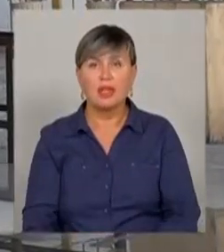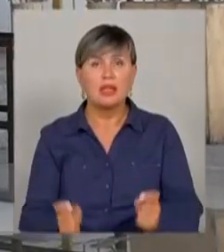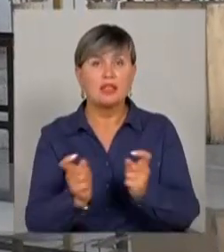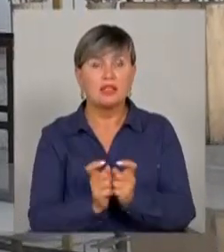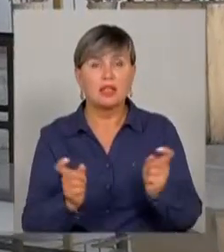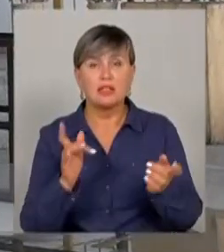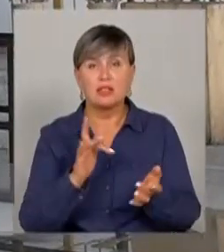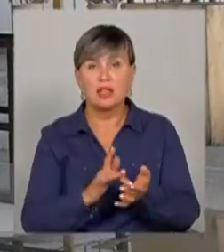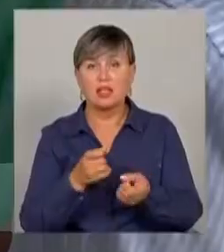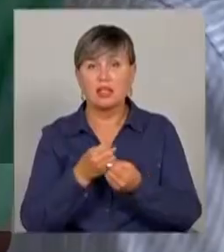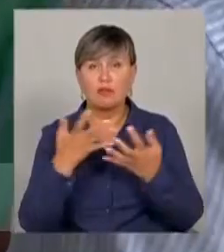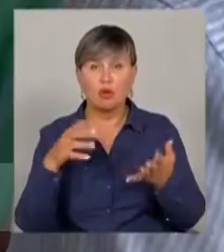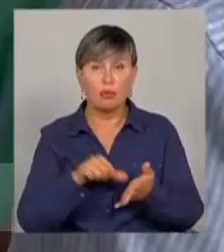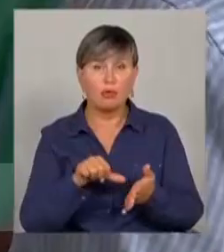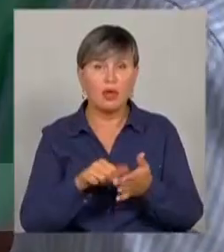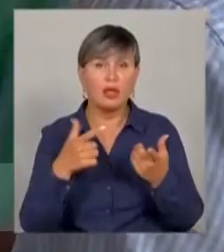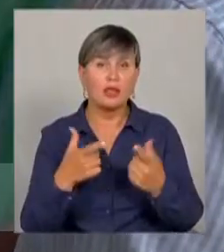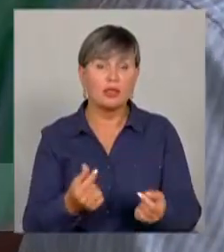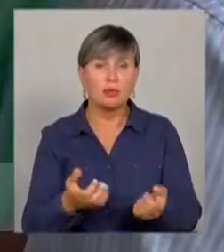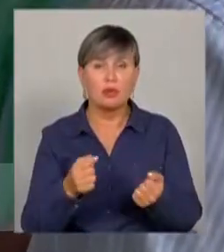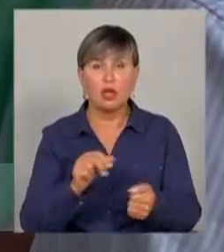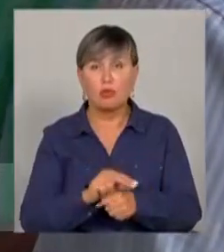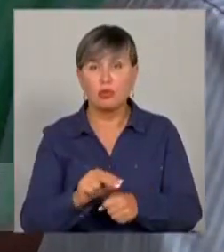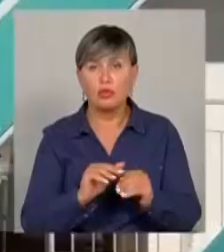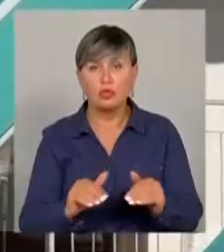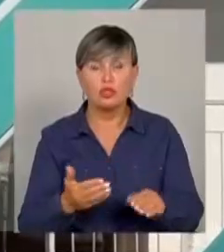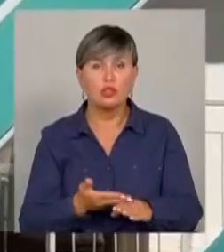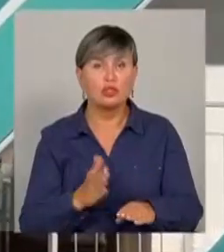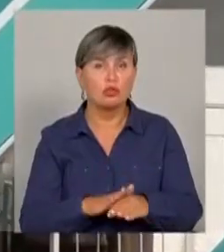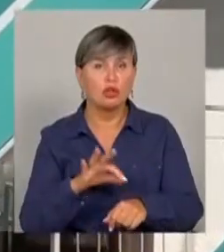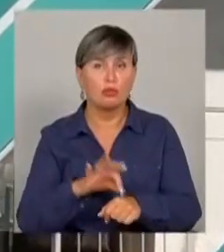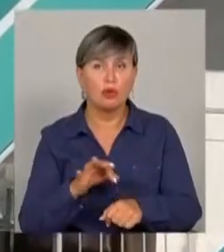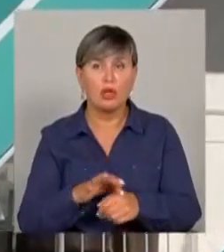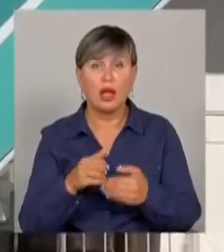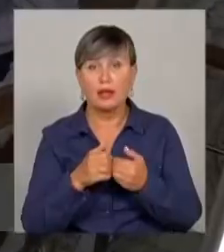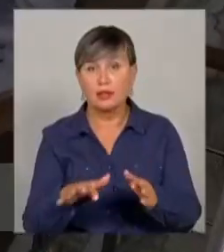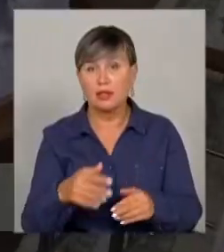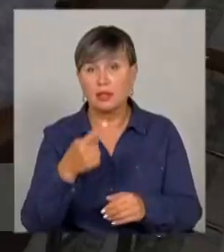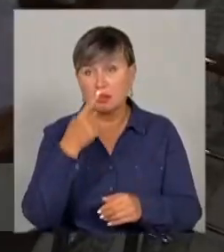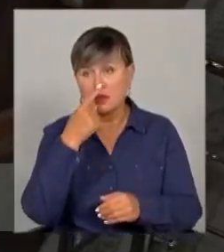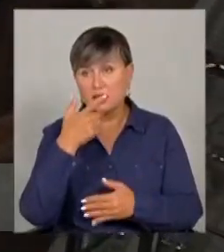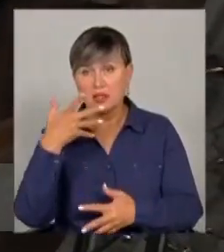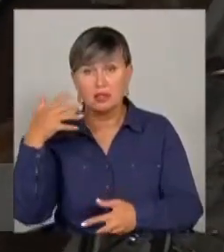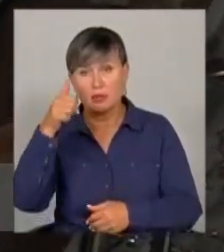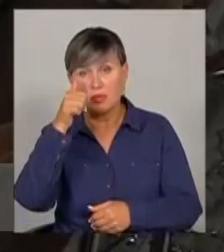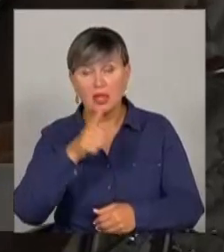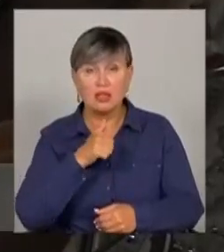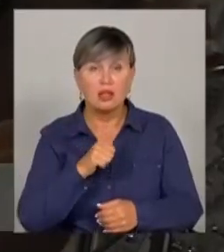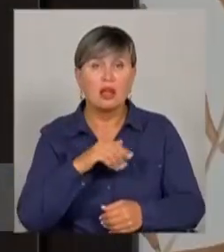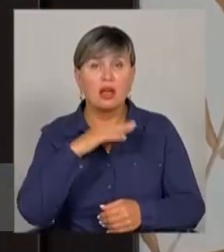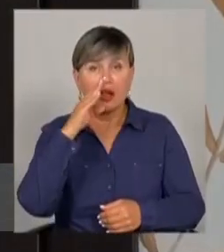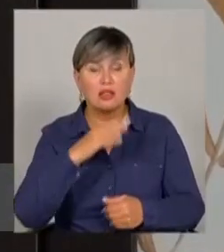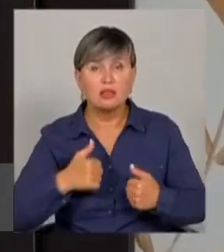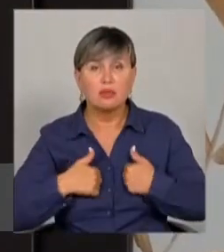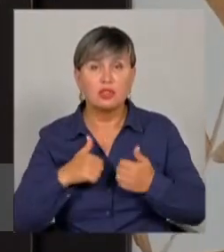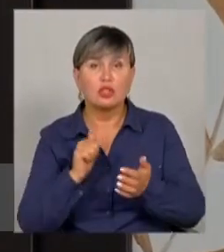Скандальный центр дневного пребывания, где принимают и обучают детей с тяжелыми диагнозами, открылся всего несколько месяцев назад. Все это время родители